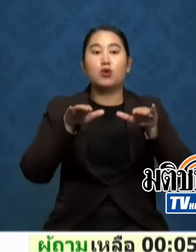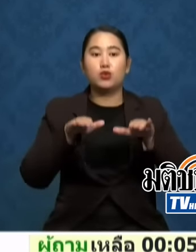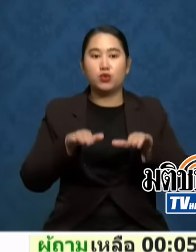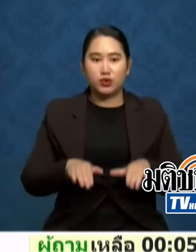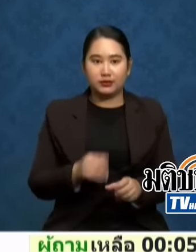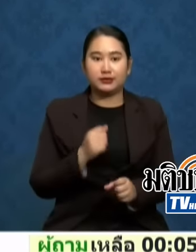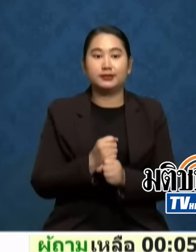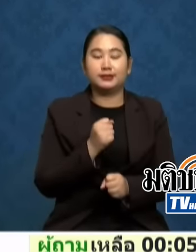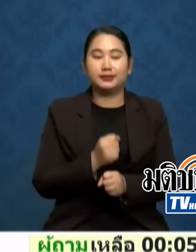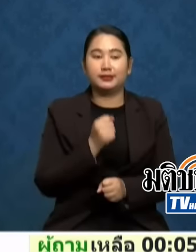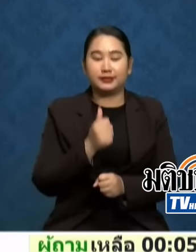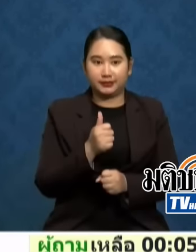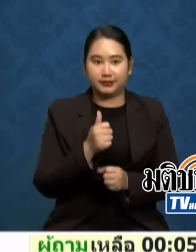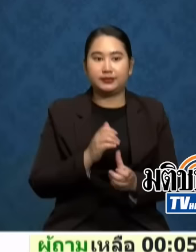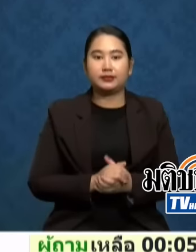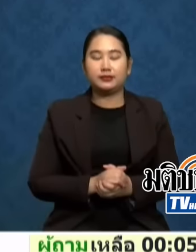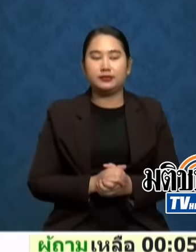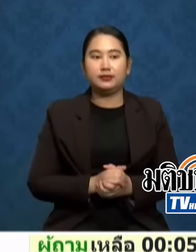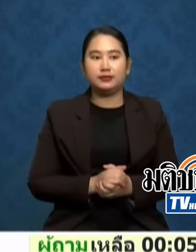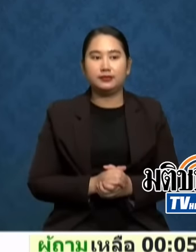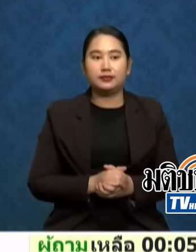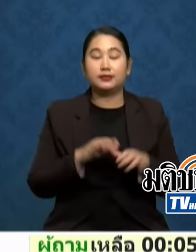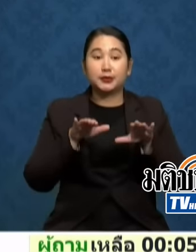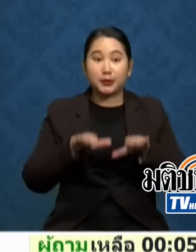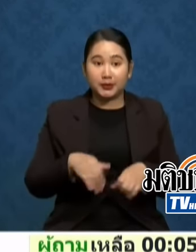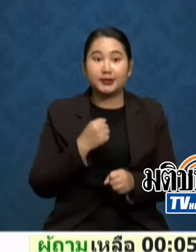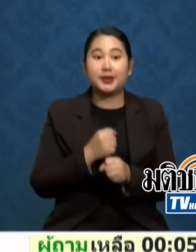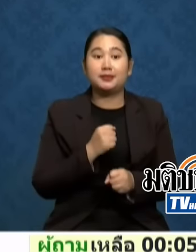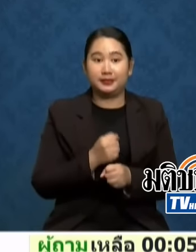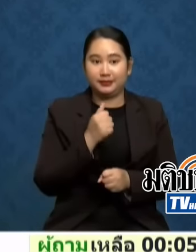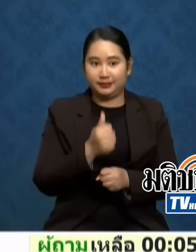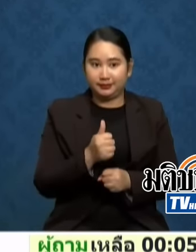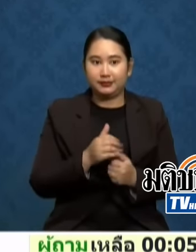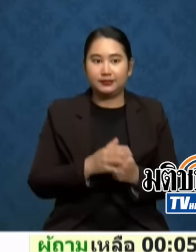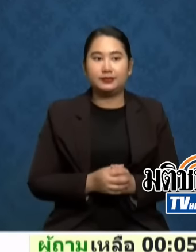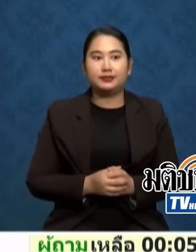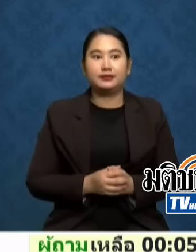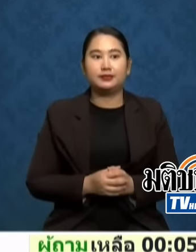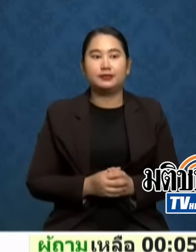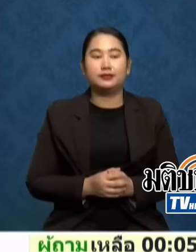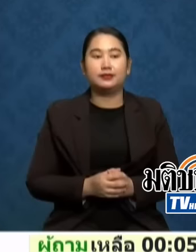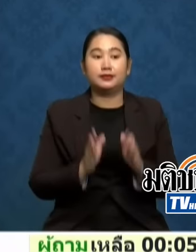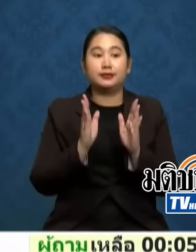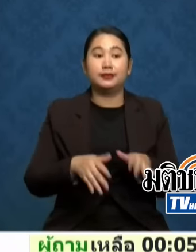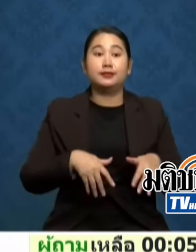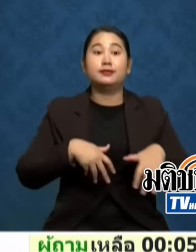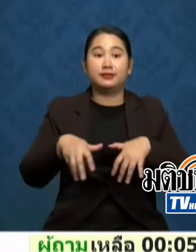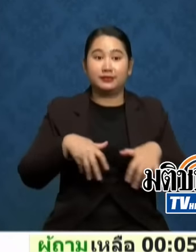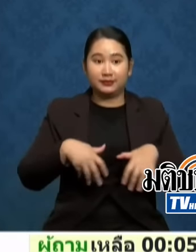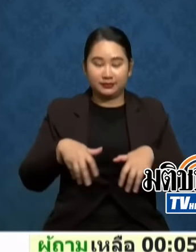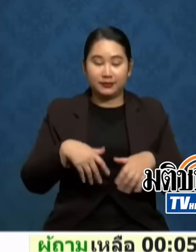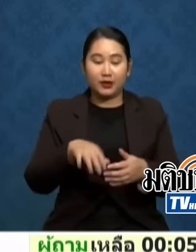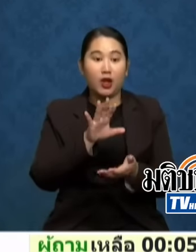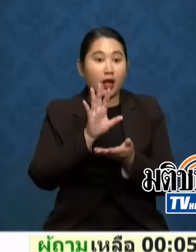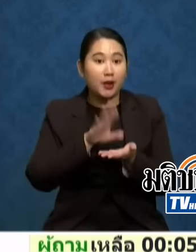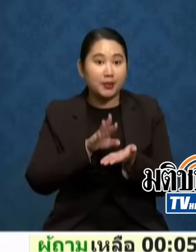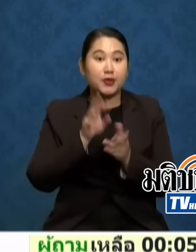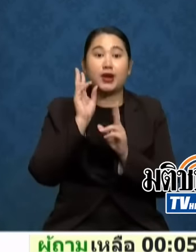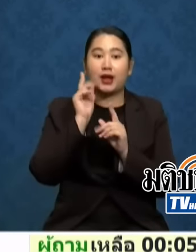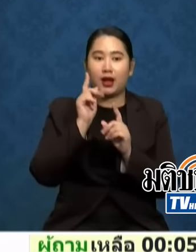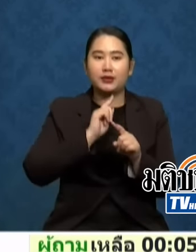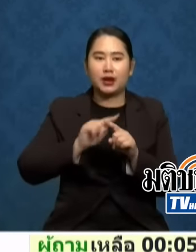ว่านะครับในสถานการณ์ซึ่งเราอาจจะผู้คนประชาชนได้รับข้อมูลข่าวสาร